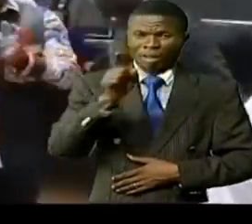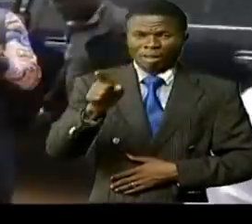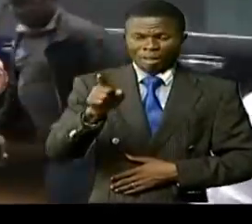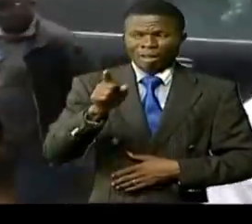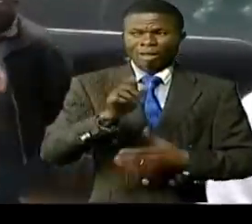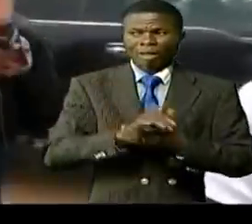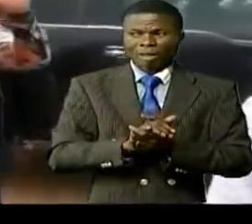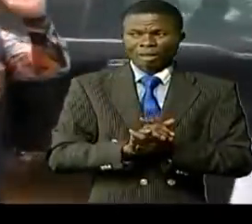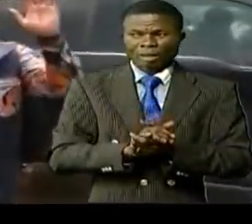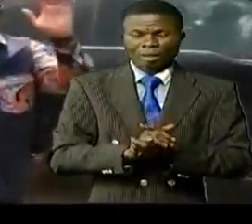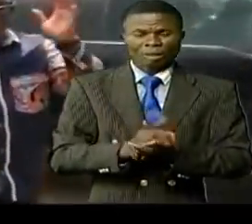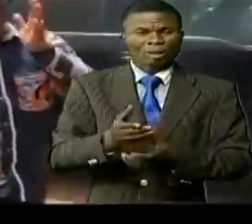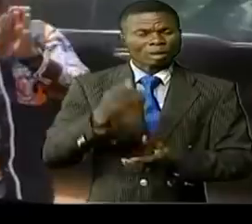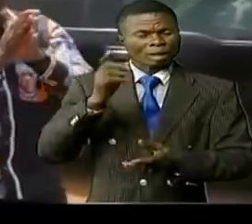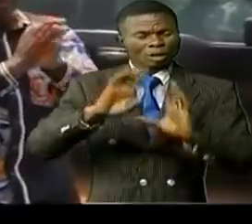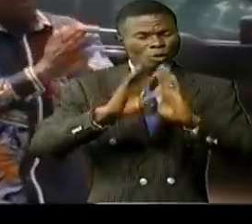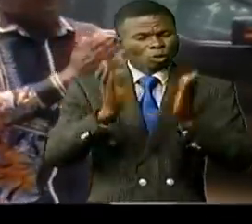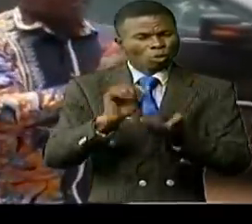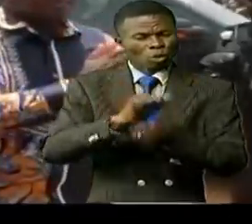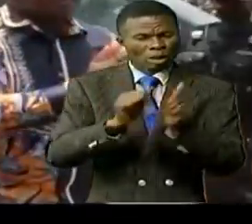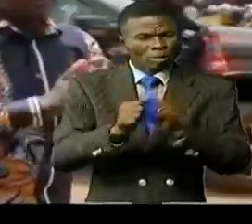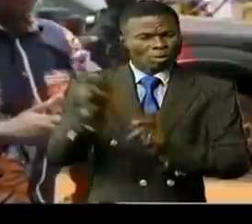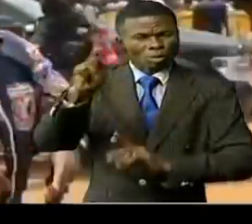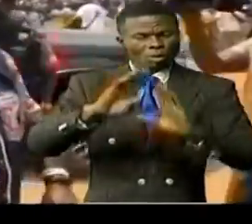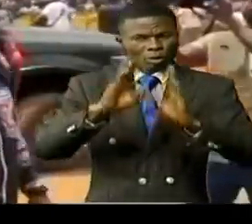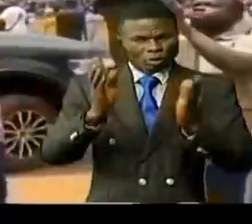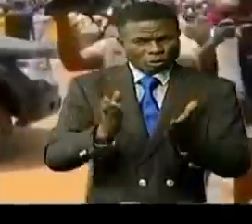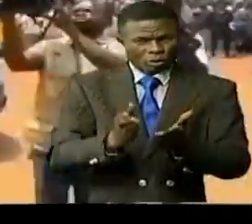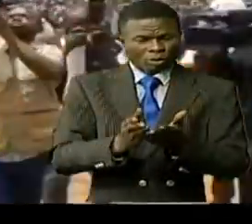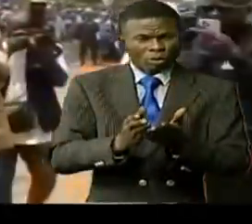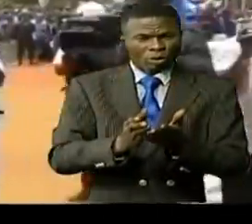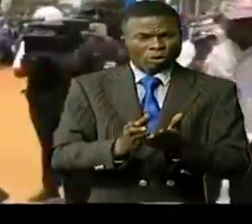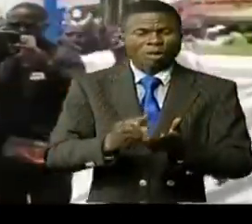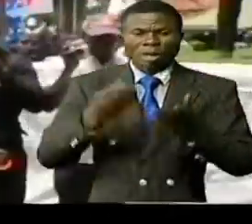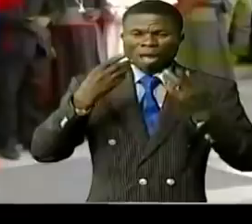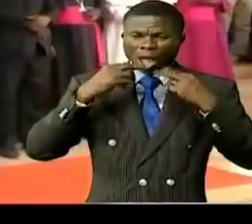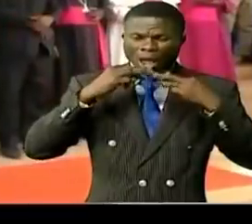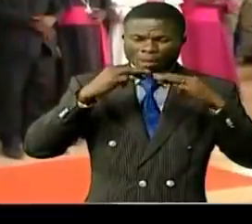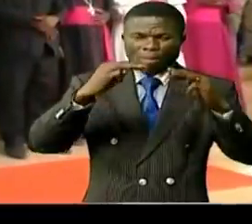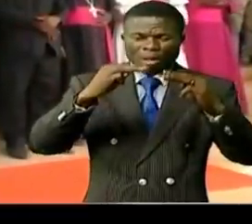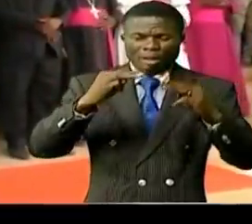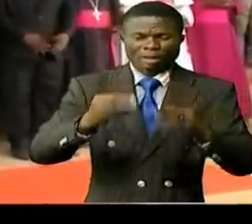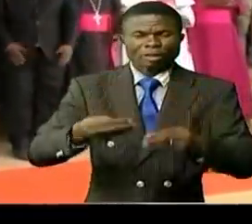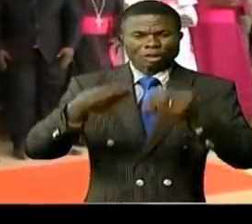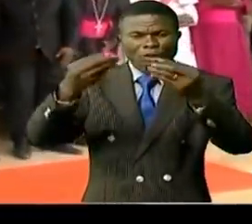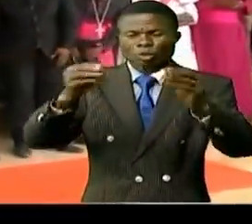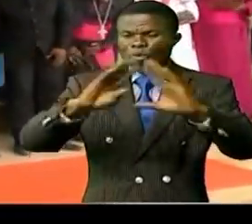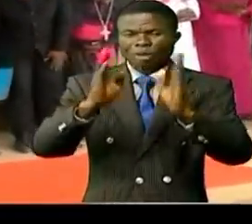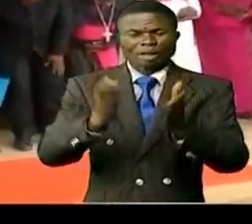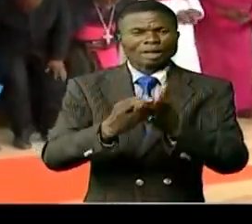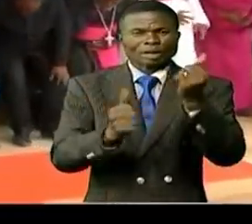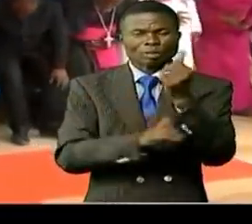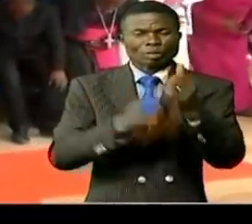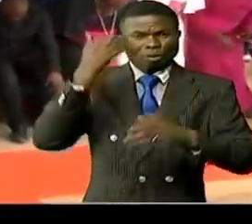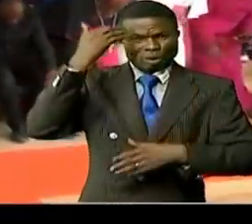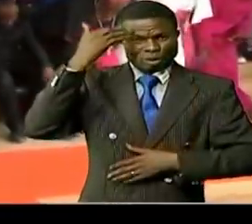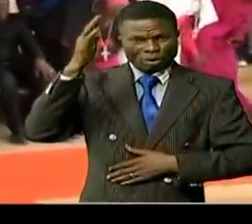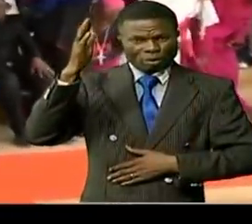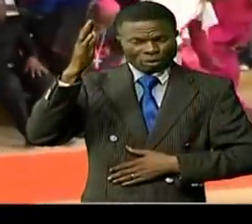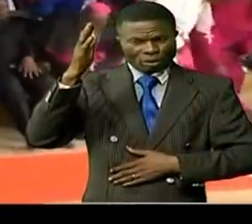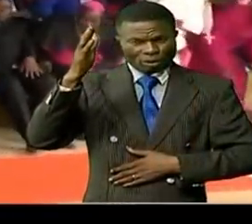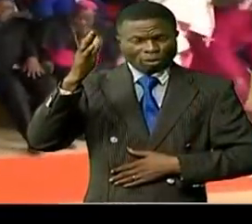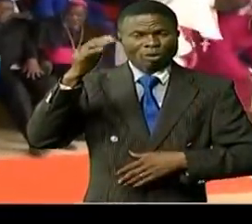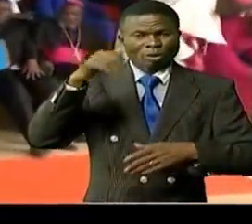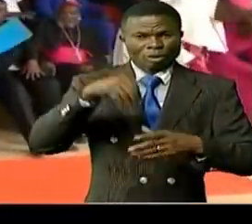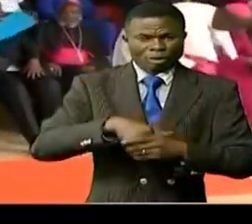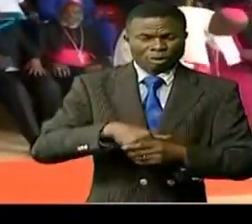s'arrêter pour écouter les préoccupations de la population et transmettre les messages du chef de l'État, Félix-Antoine Tshisekedi Tshilombo, dont il était